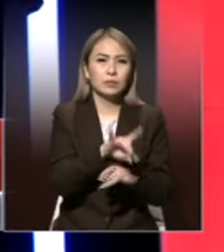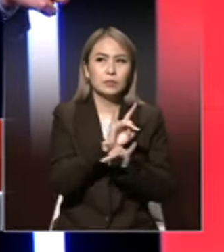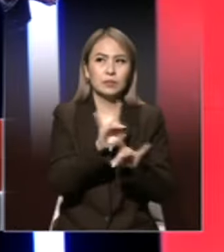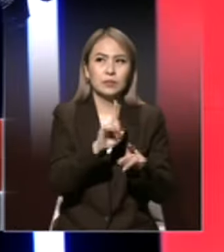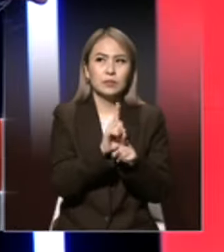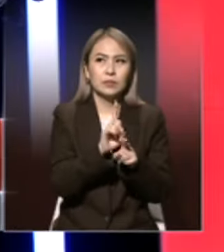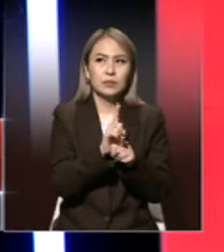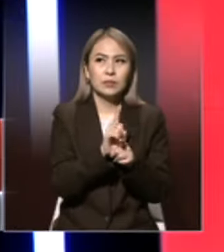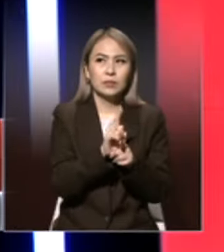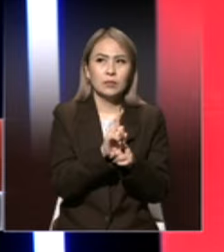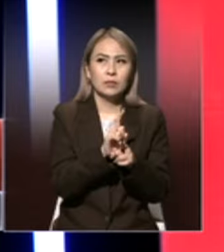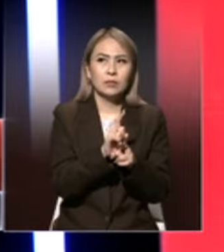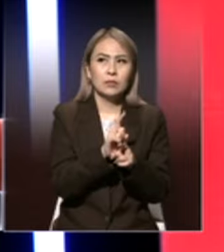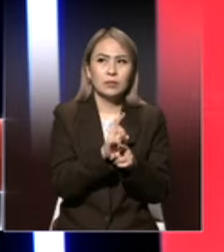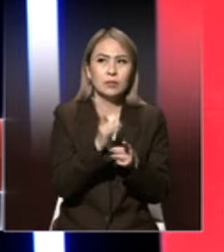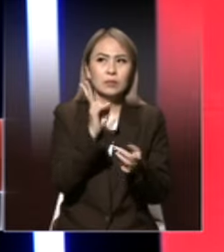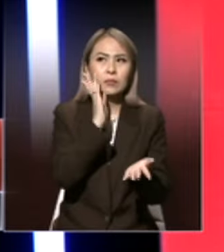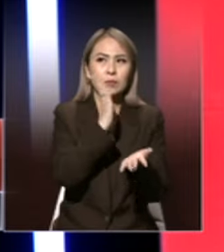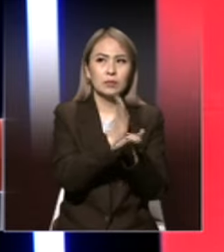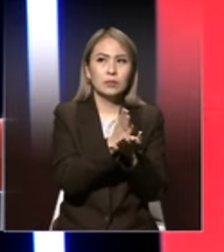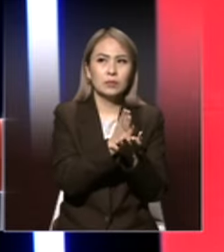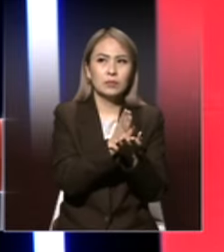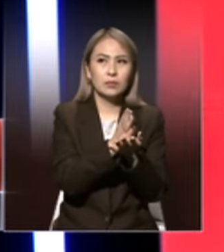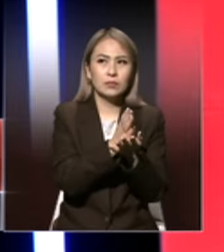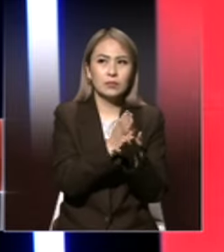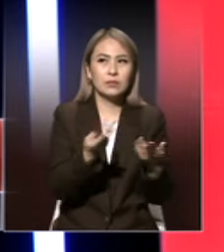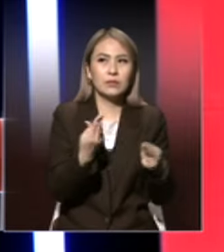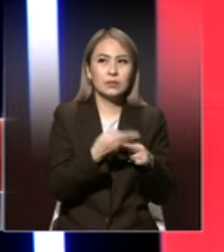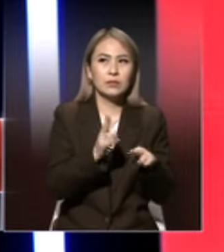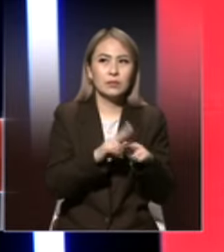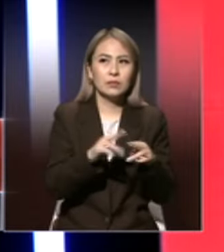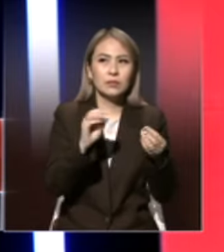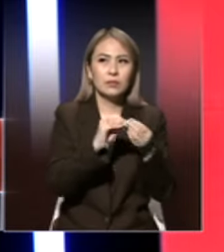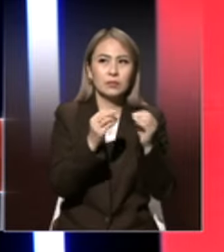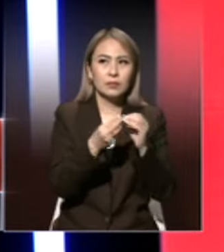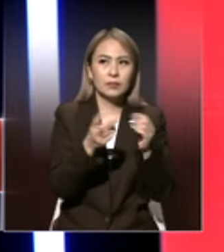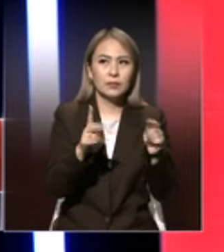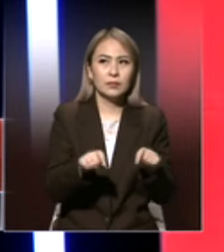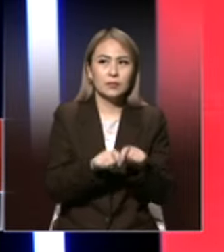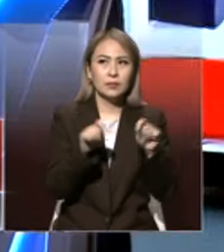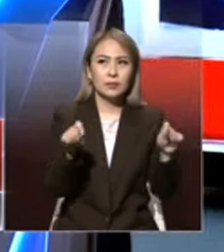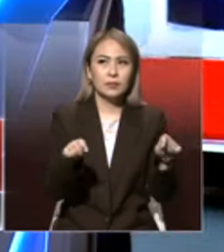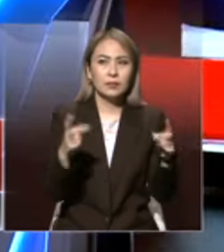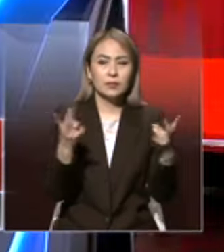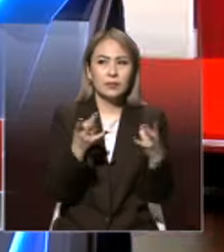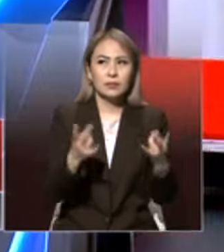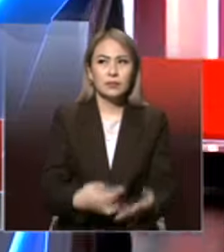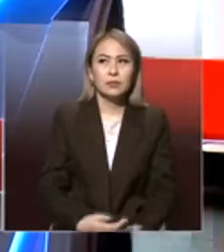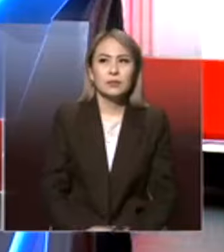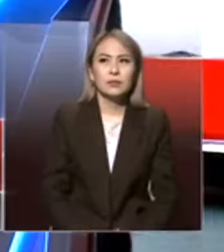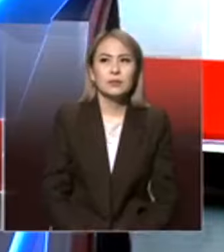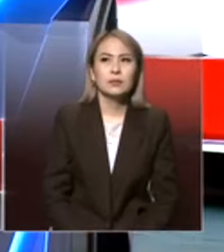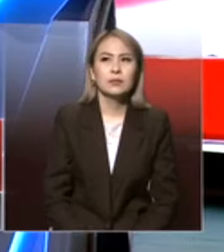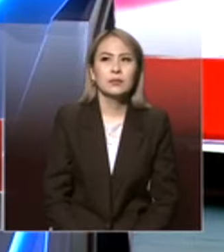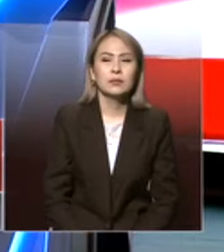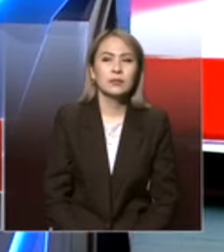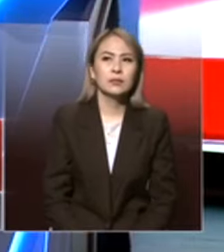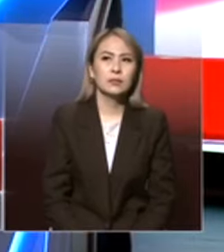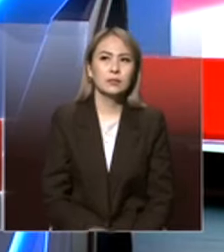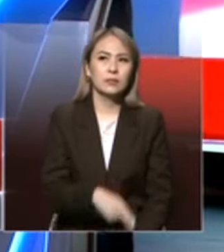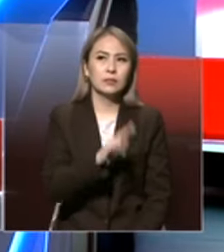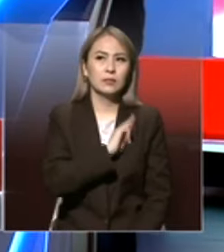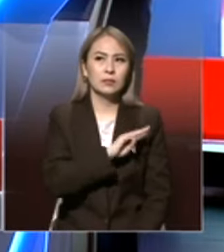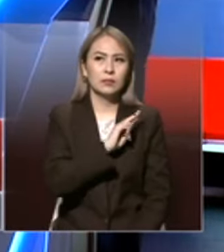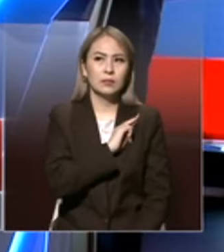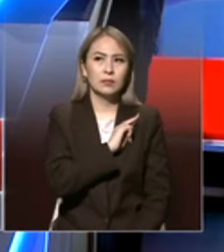бастан барып айта алмайды. Ол кімге бару керек? Сіздерге бару керек. Сондықтан осы мәселе жолға қойылу керек секілді. Біздің қазіргі жасап жатқан осы тұрғыдағы жұмыстарымызды